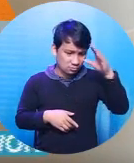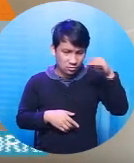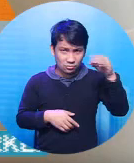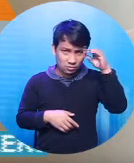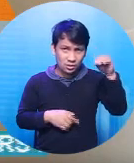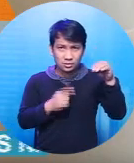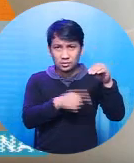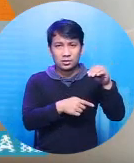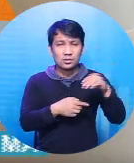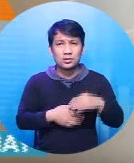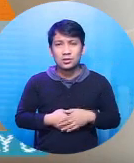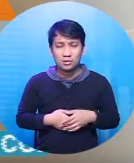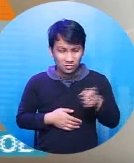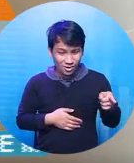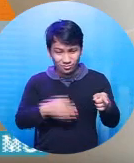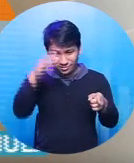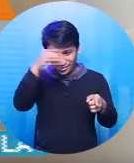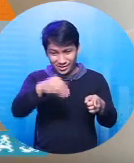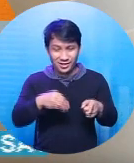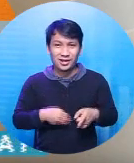lalaki,